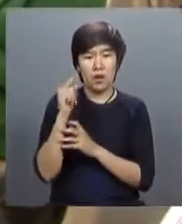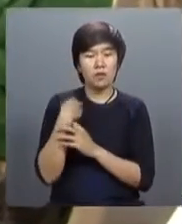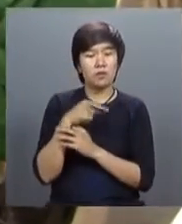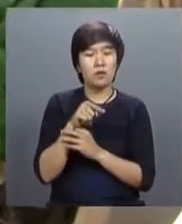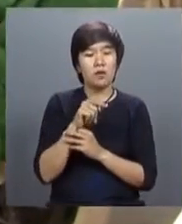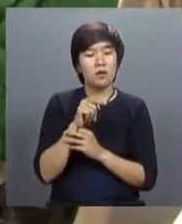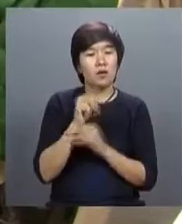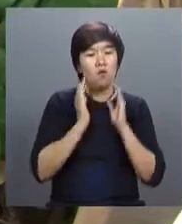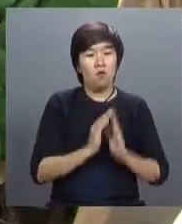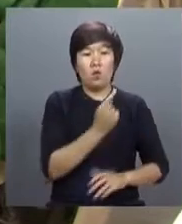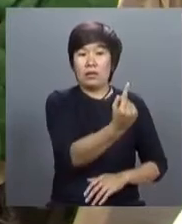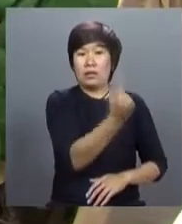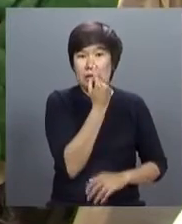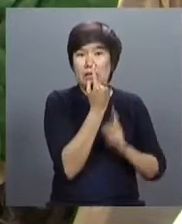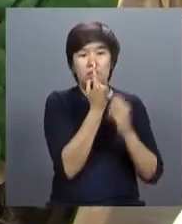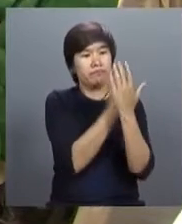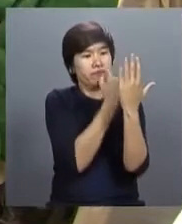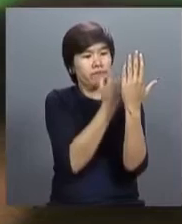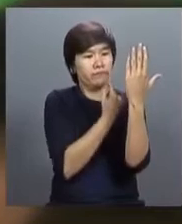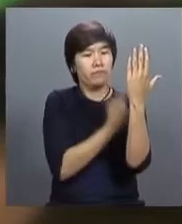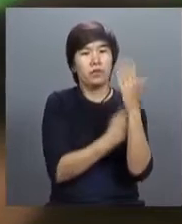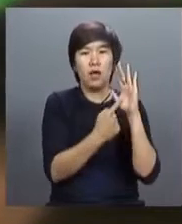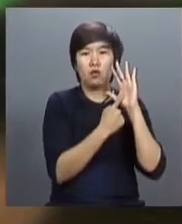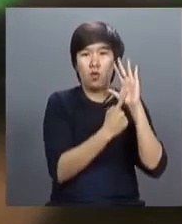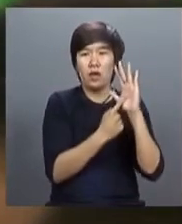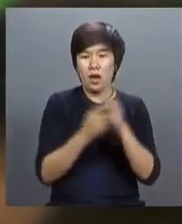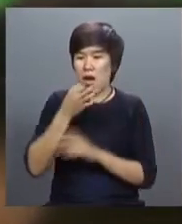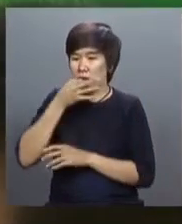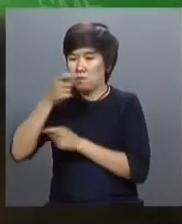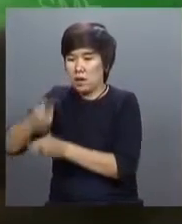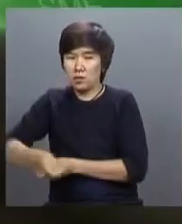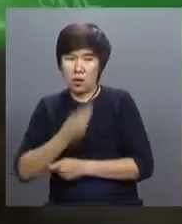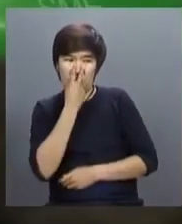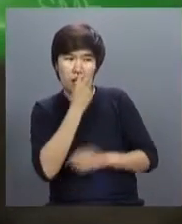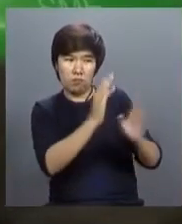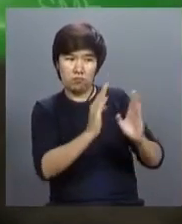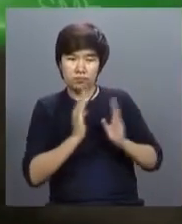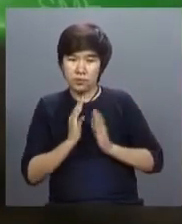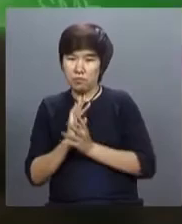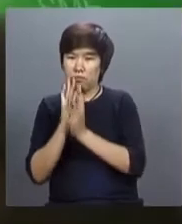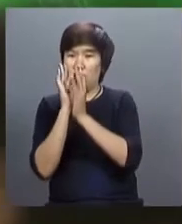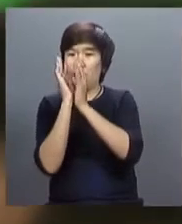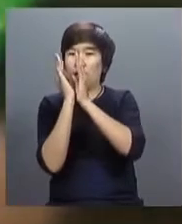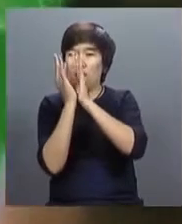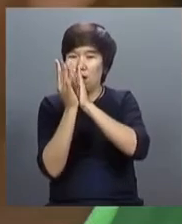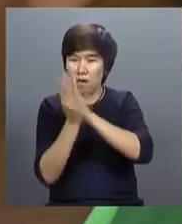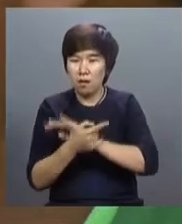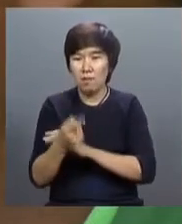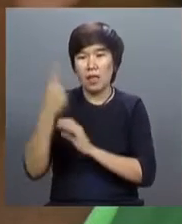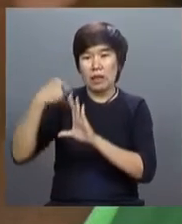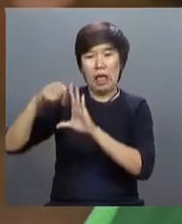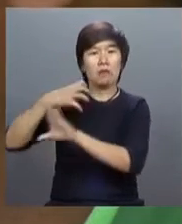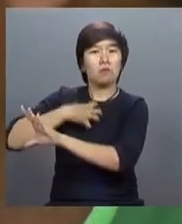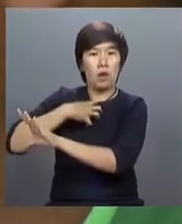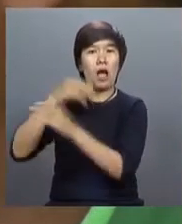1รายเพื่อเป็นตัวอย่างให้กับเกษตรกรปรับตัวพัฒนาผลผลิตหรือแปรรูปผลิตภัณฑ์ให้เป็นที่ต้องการของตลาด